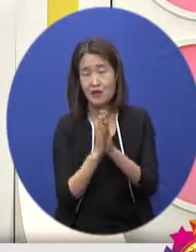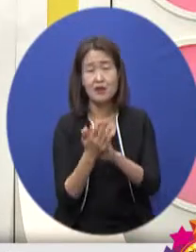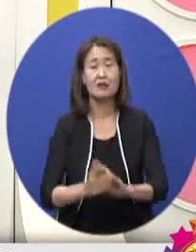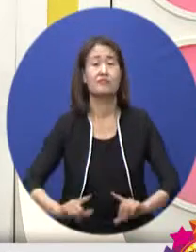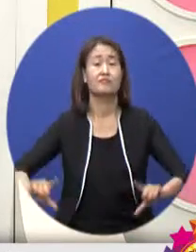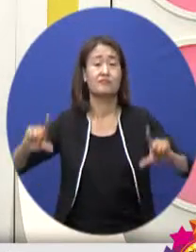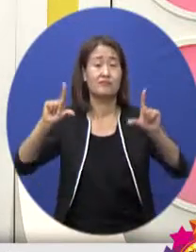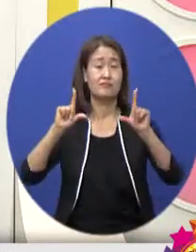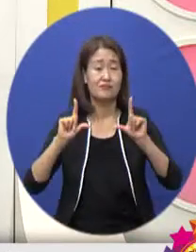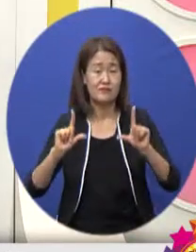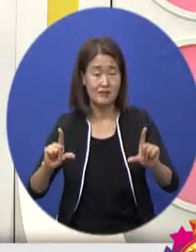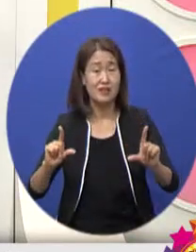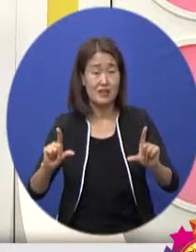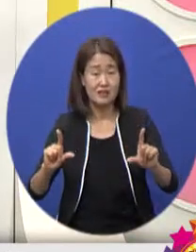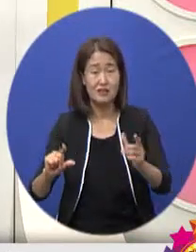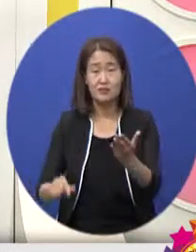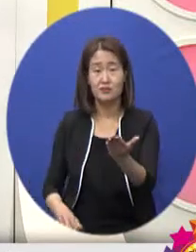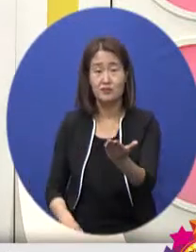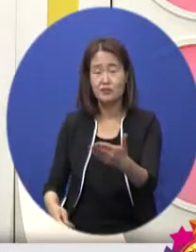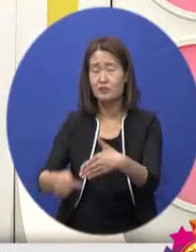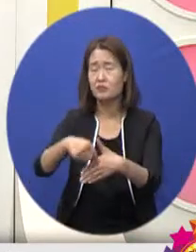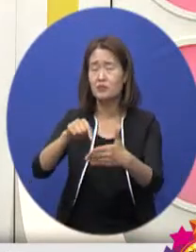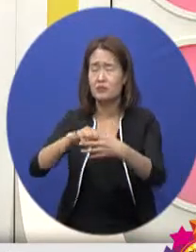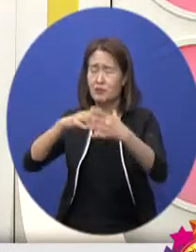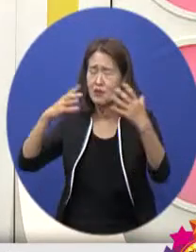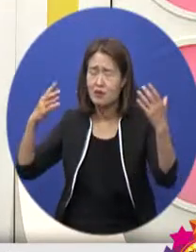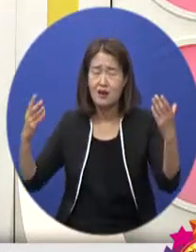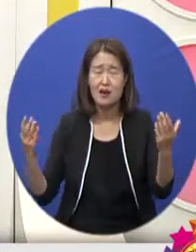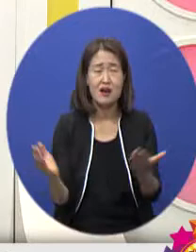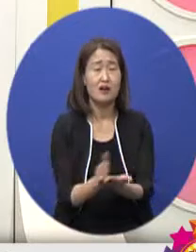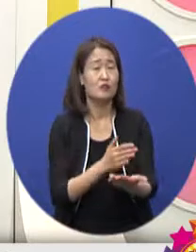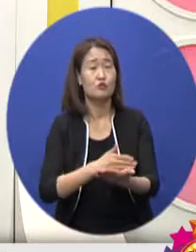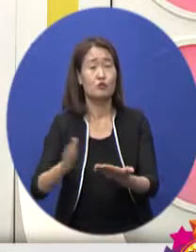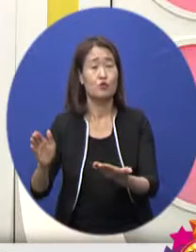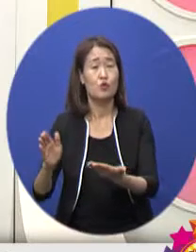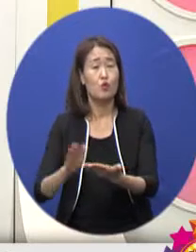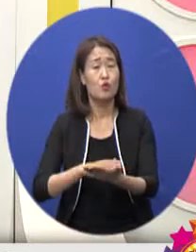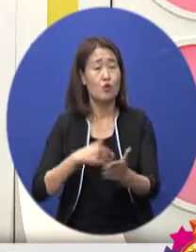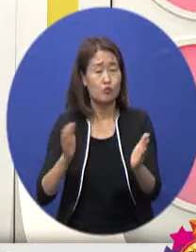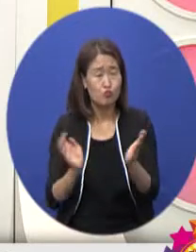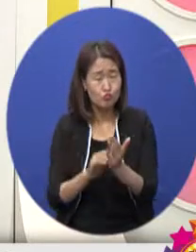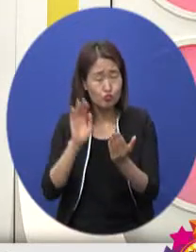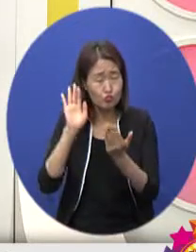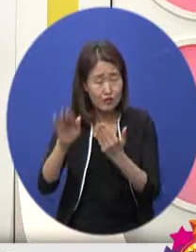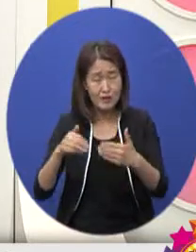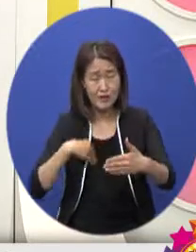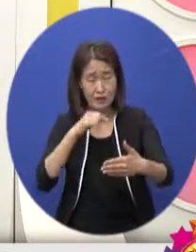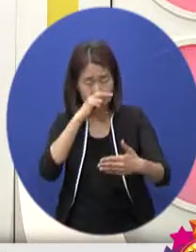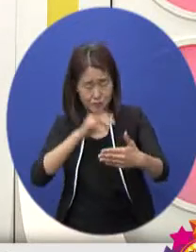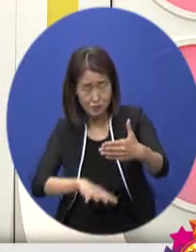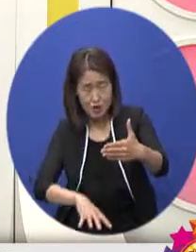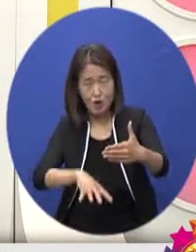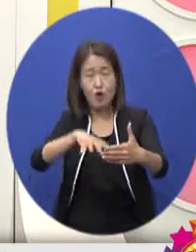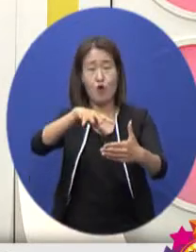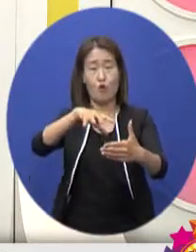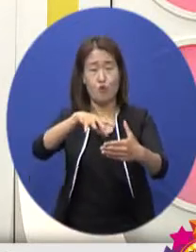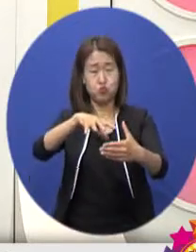날 그대 마음을 다 비우고 내